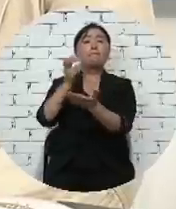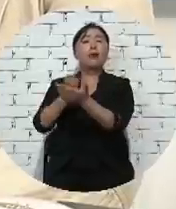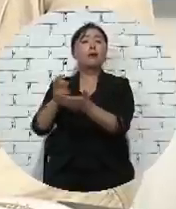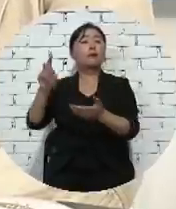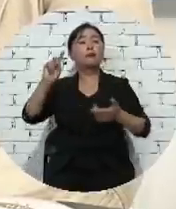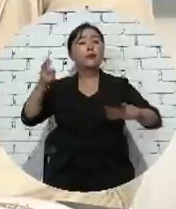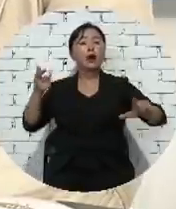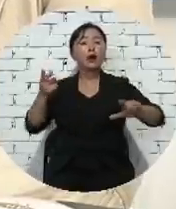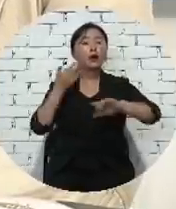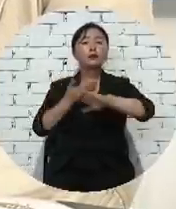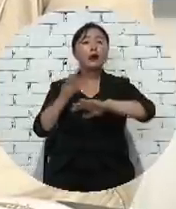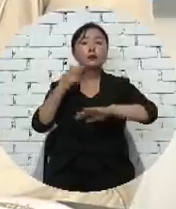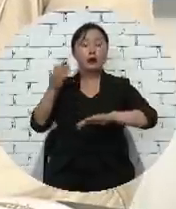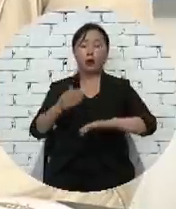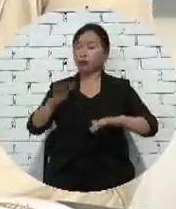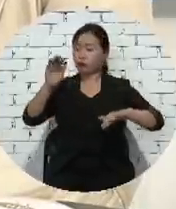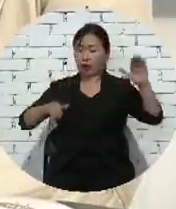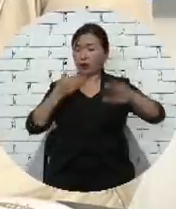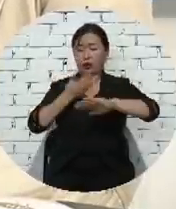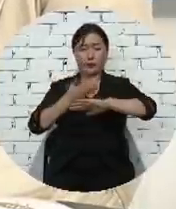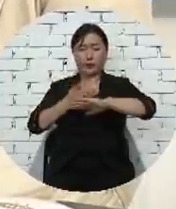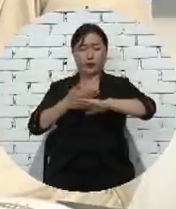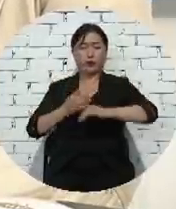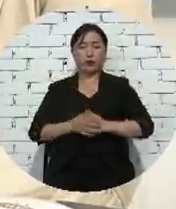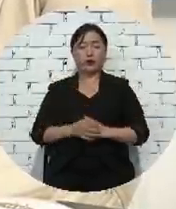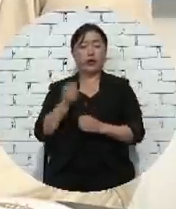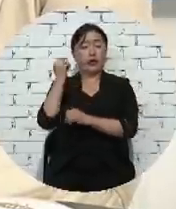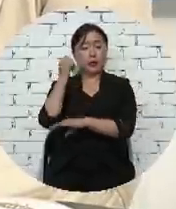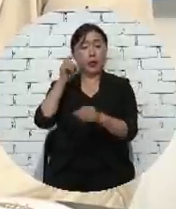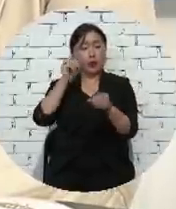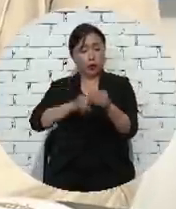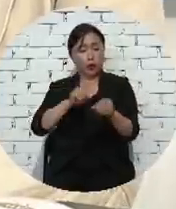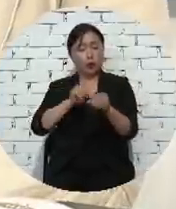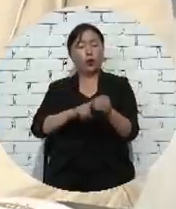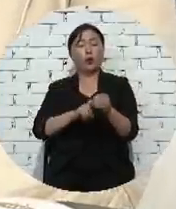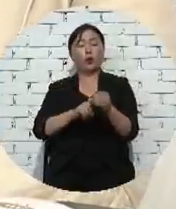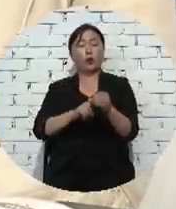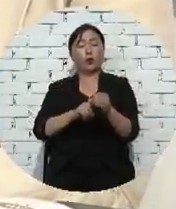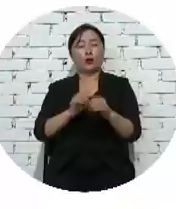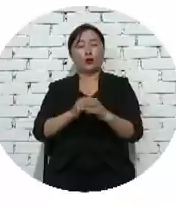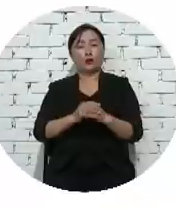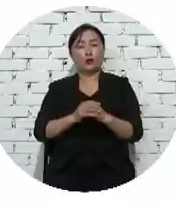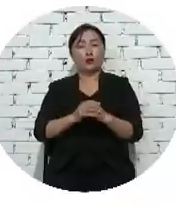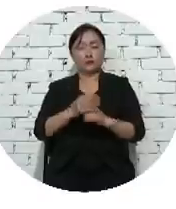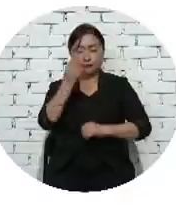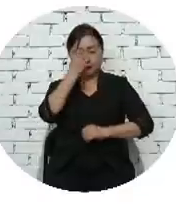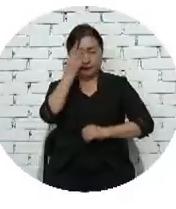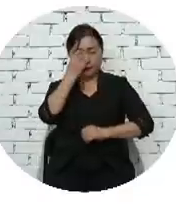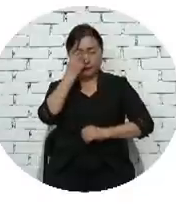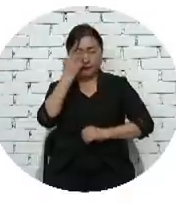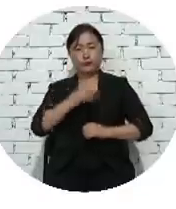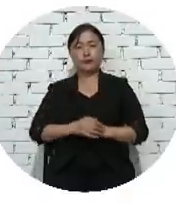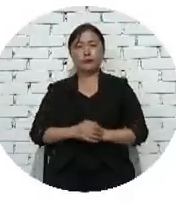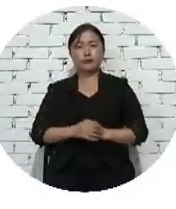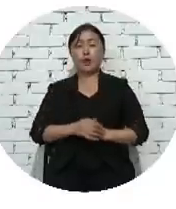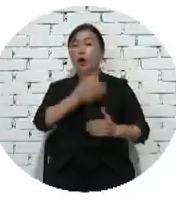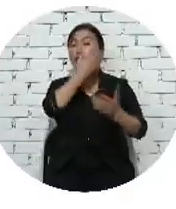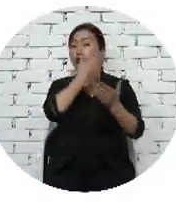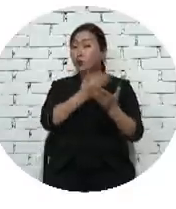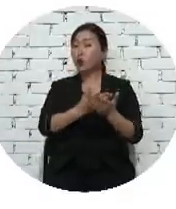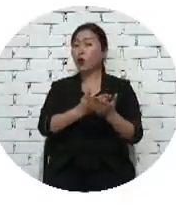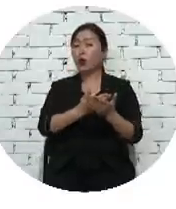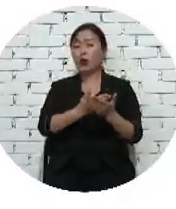아, 차이가 엄청나게 있죠. 네. 기본적으로 어떤 수사든지 간에 예를 들어서 뭐 중요성이